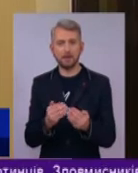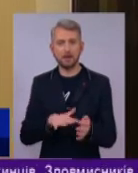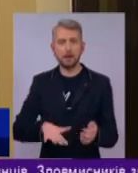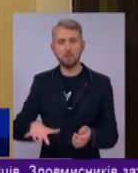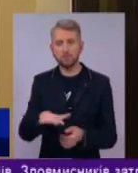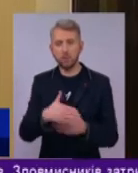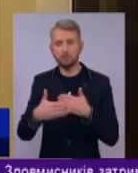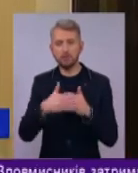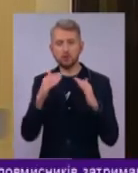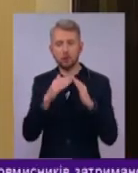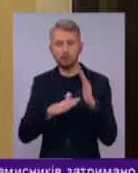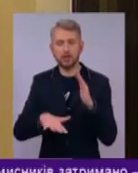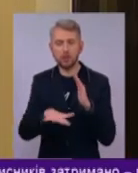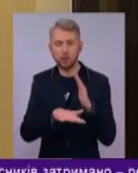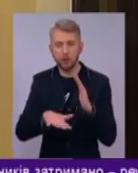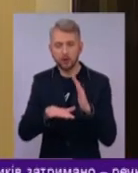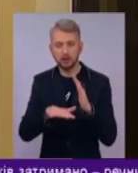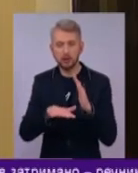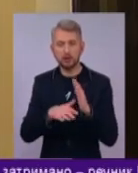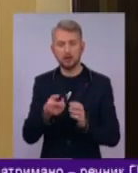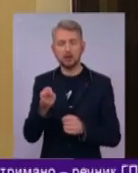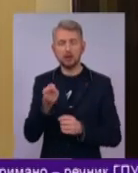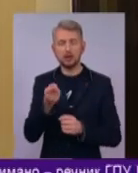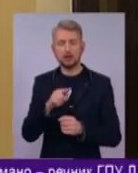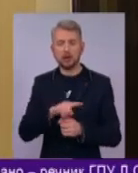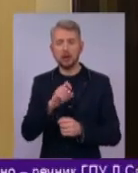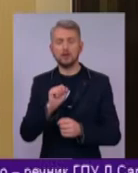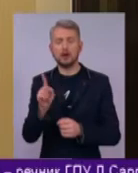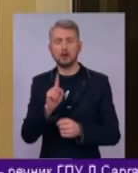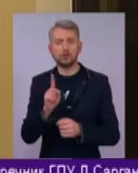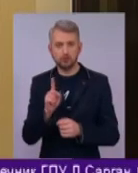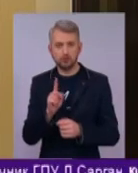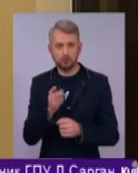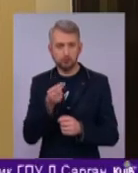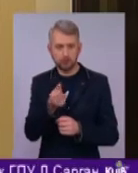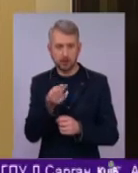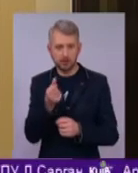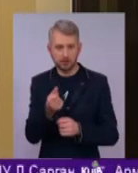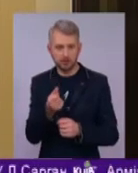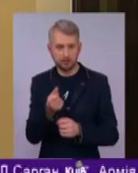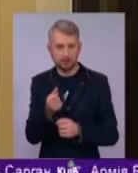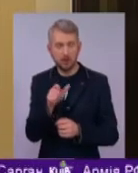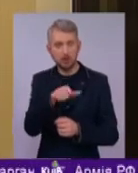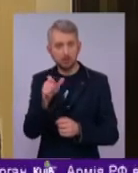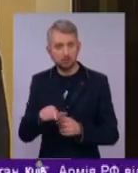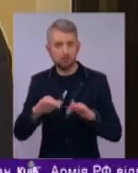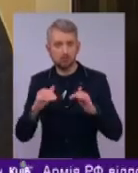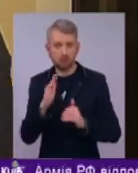площу прибудинкової території, тобто те, за що відбувається нарахування, тобто у мешканців